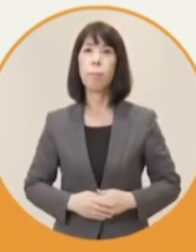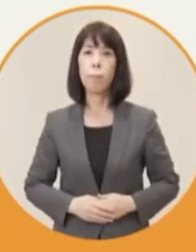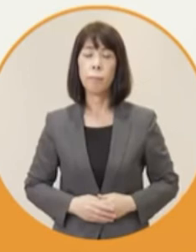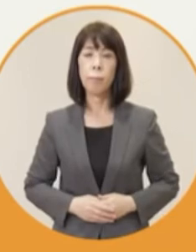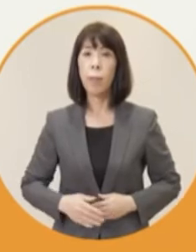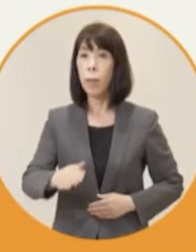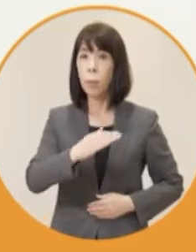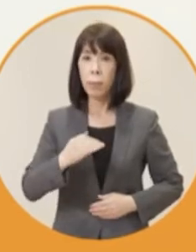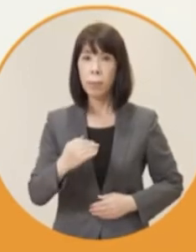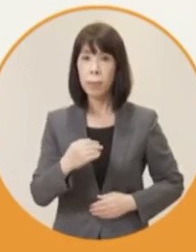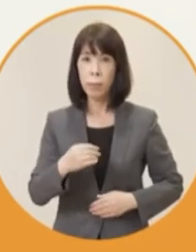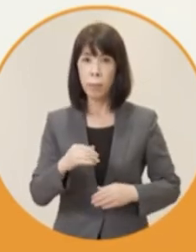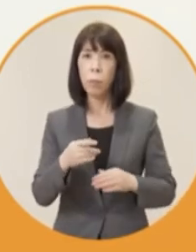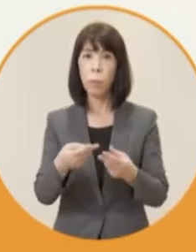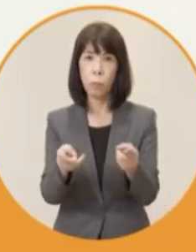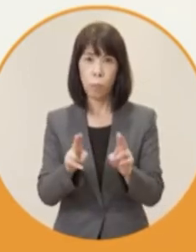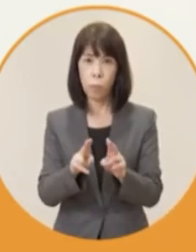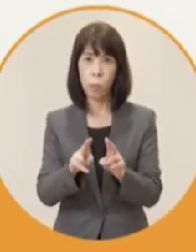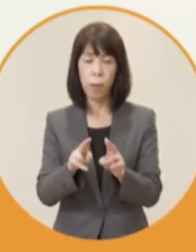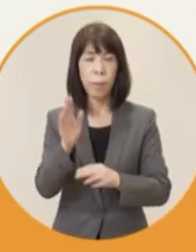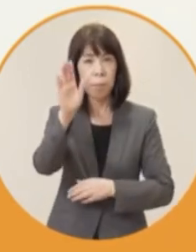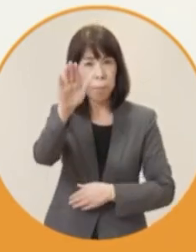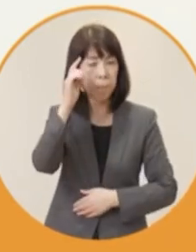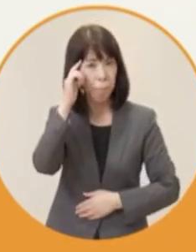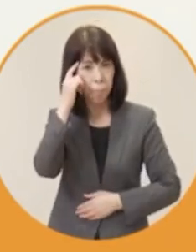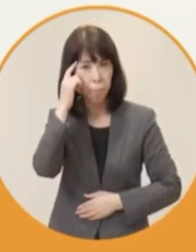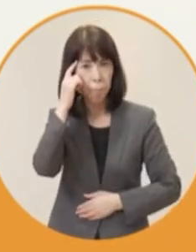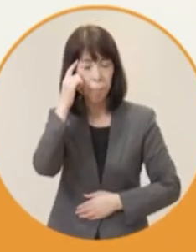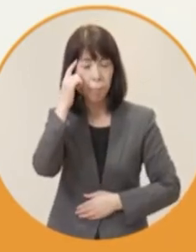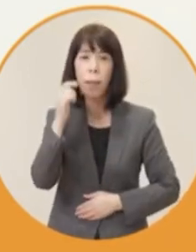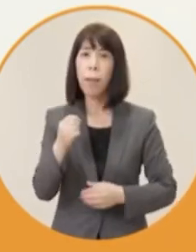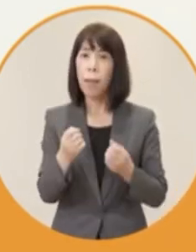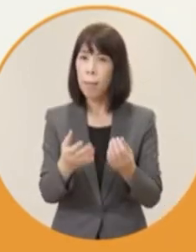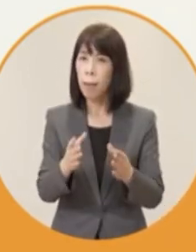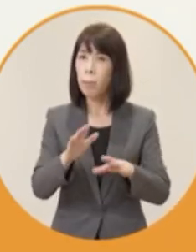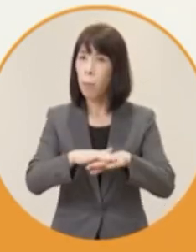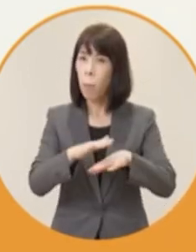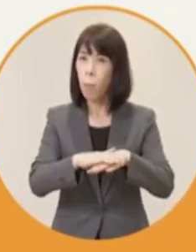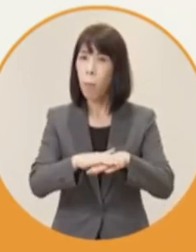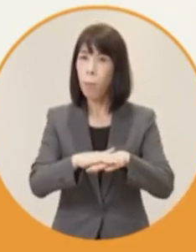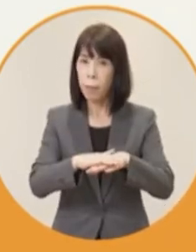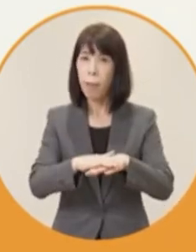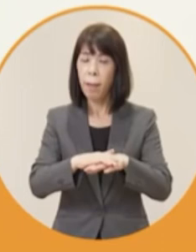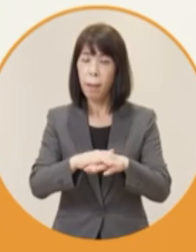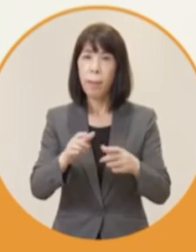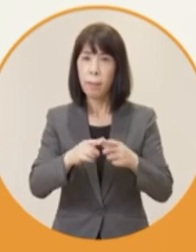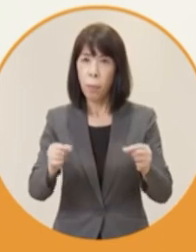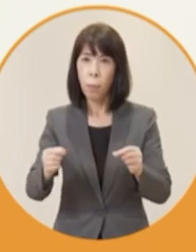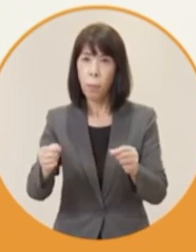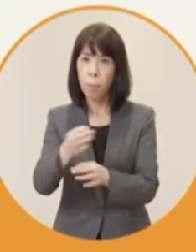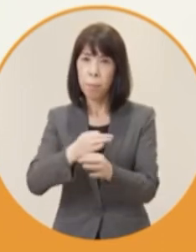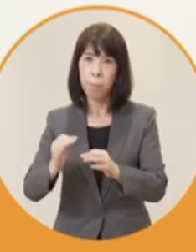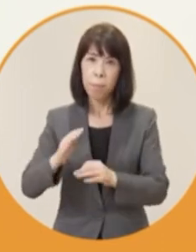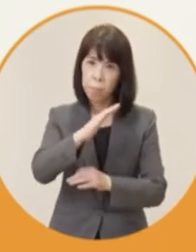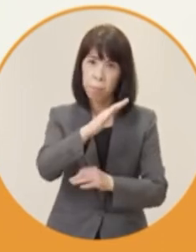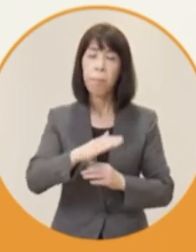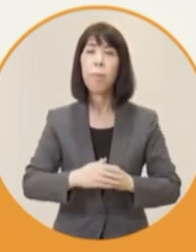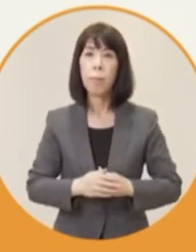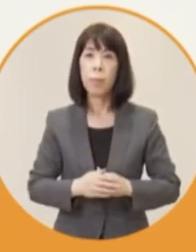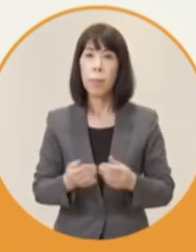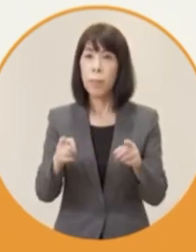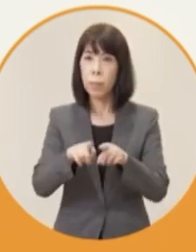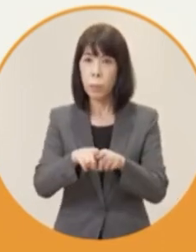。私たち国民民主党は未来を先取りする新しい答えで日本を動かしていきます